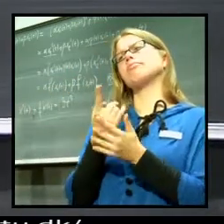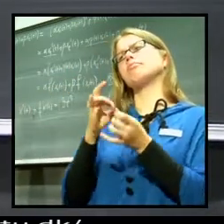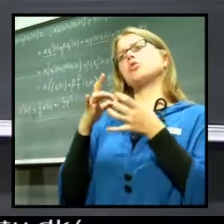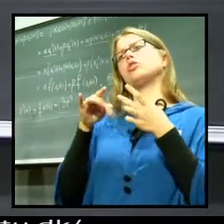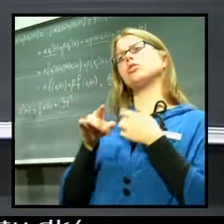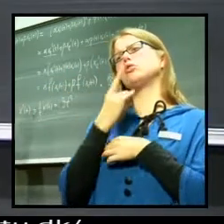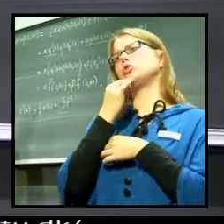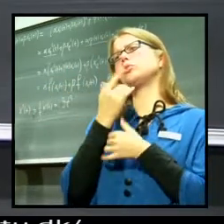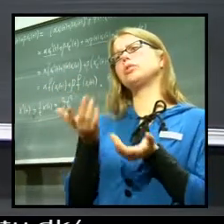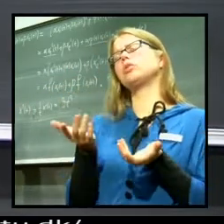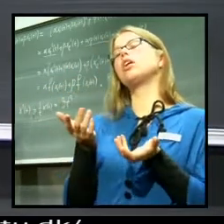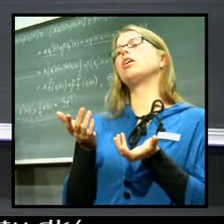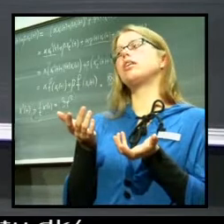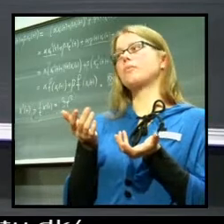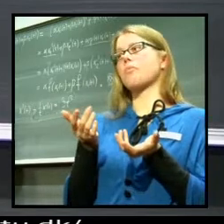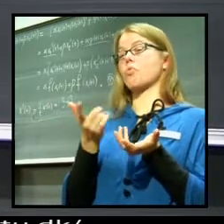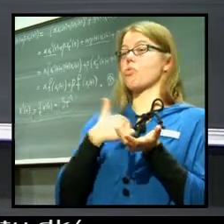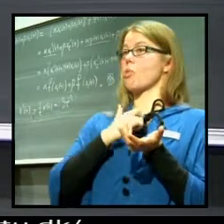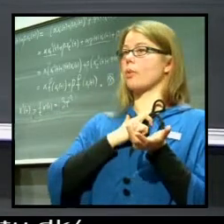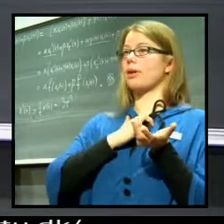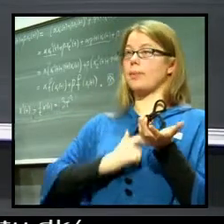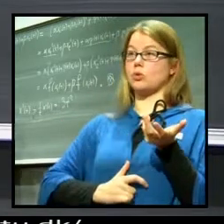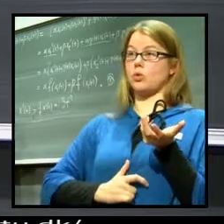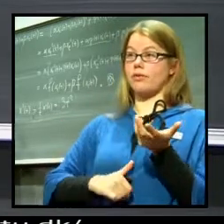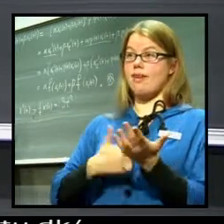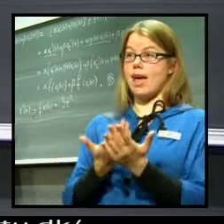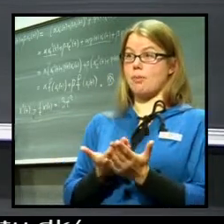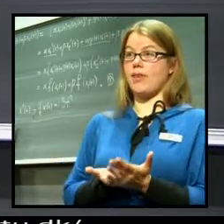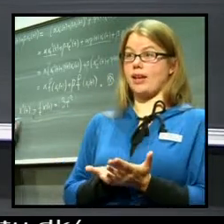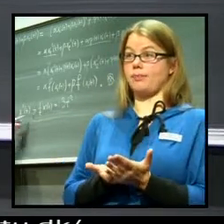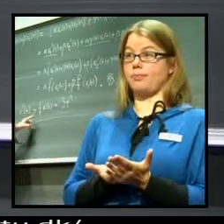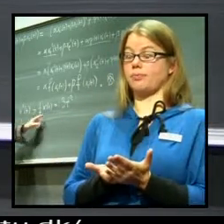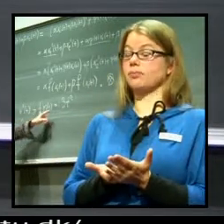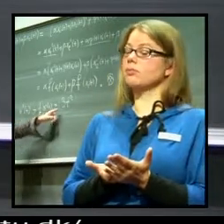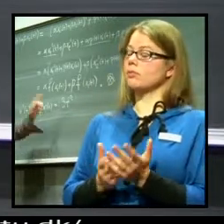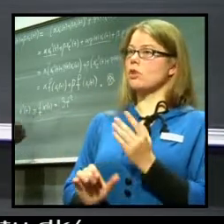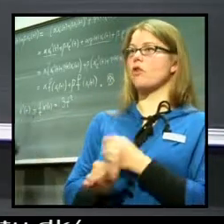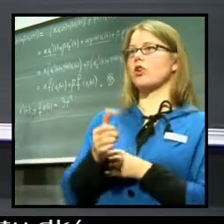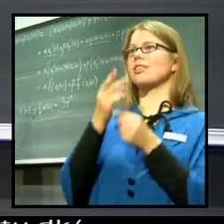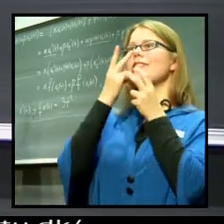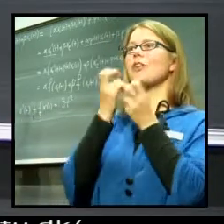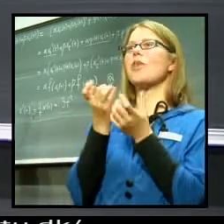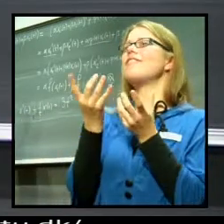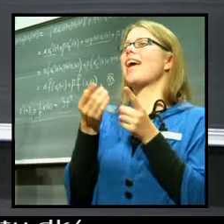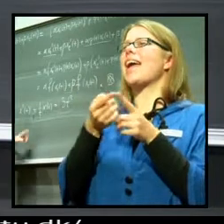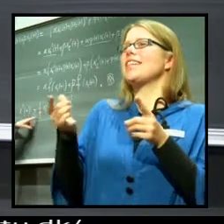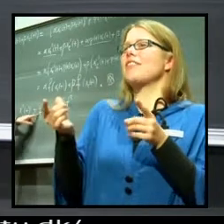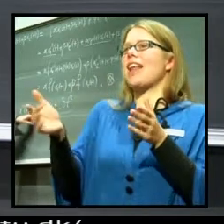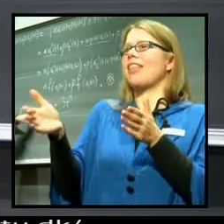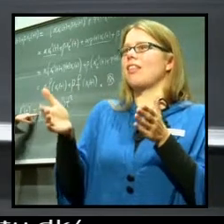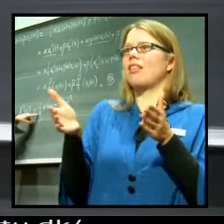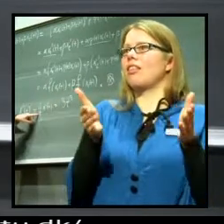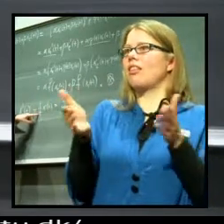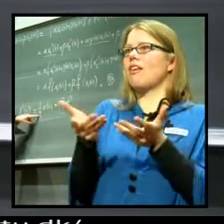sådan noget der? Det, som jeg personligt vil anbefale jer at gøre, det er lige at finde ud af, hvad for et interval I er på. Fordi prøv at se